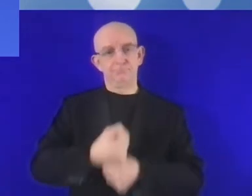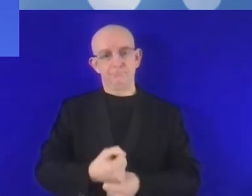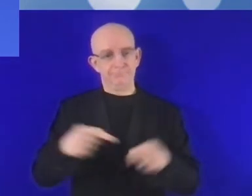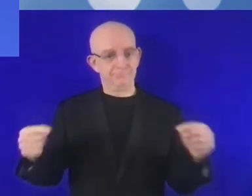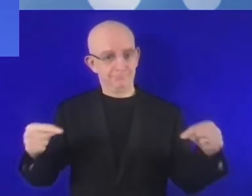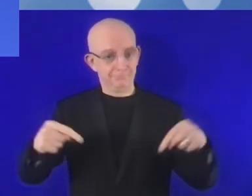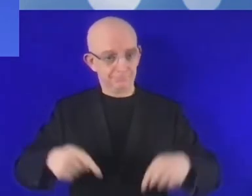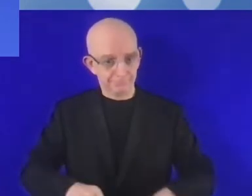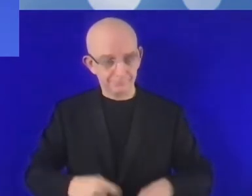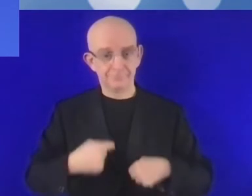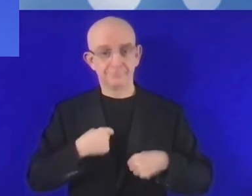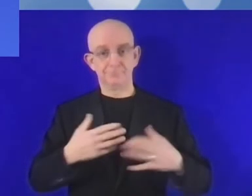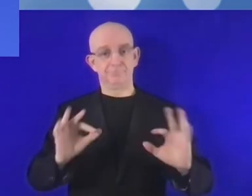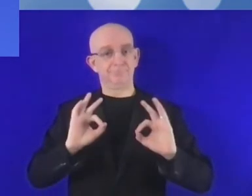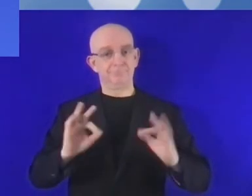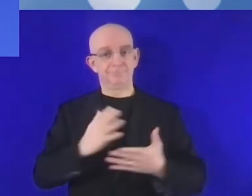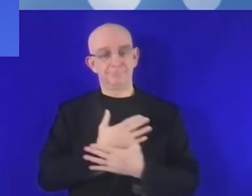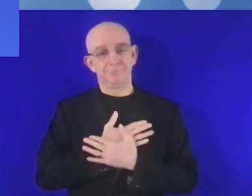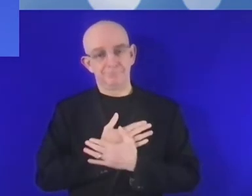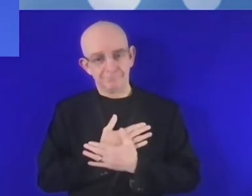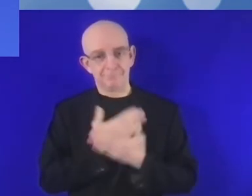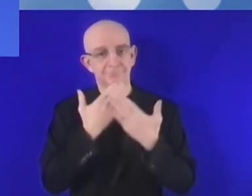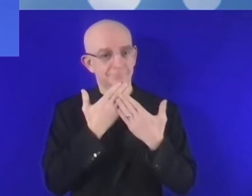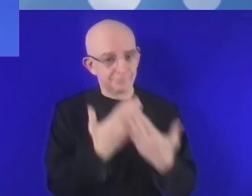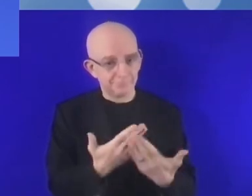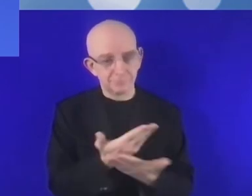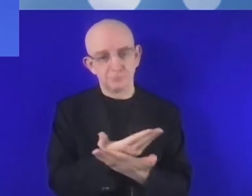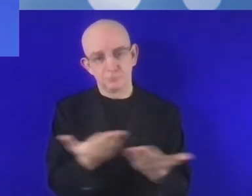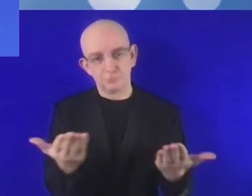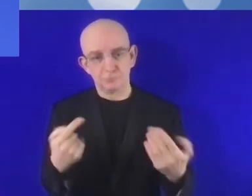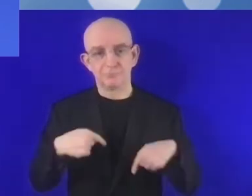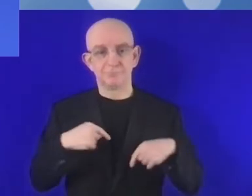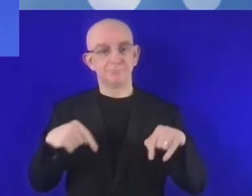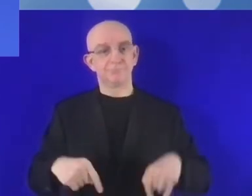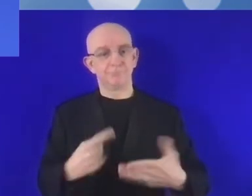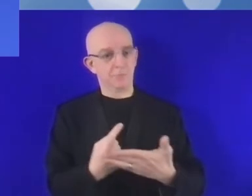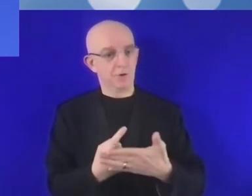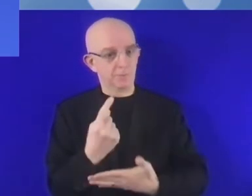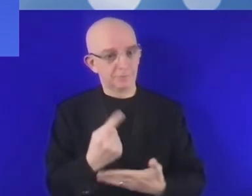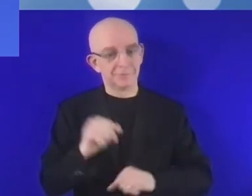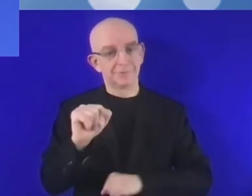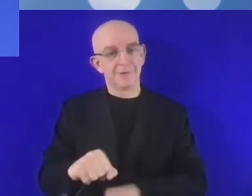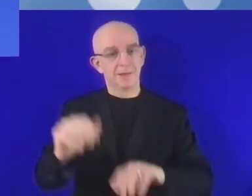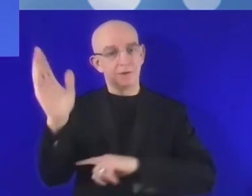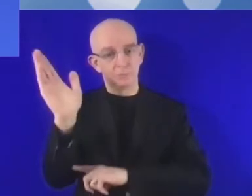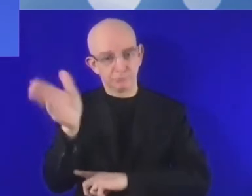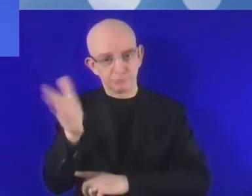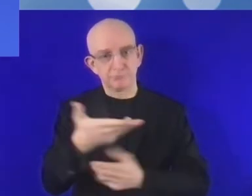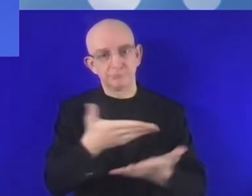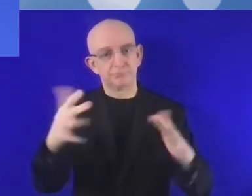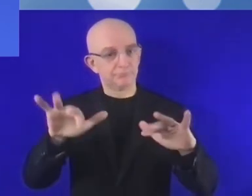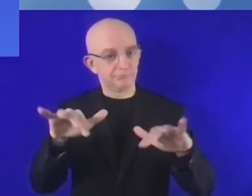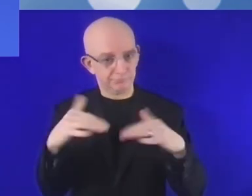في أمور الإدارة بالإنترنت وأشكر كثيرا على